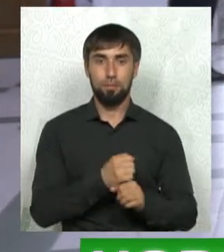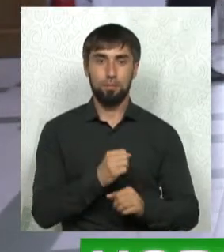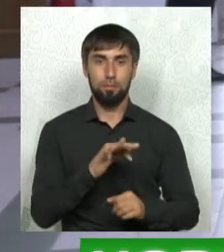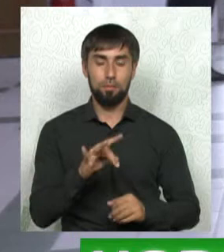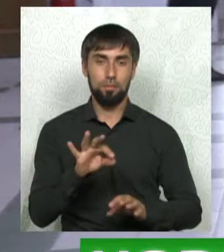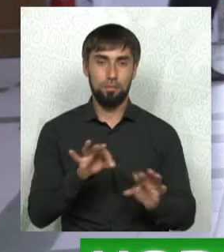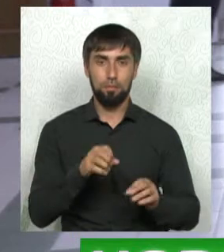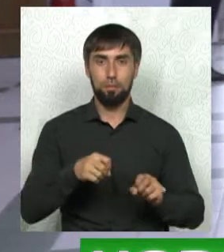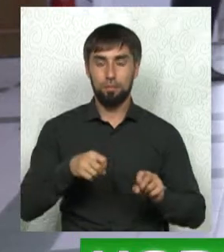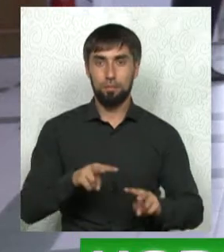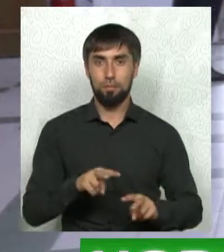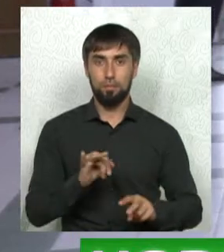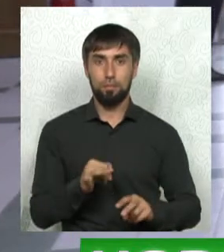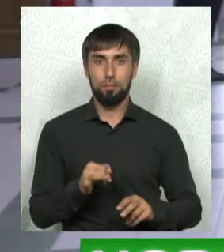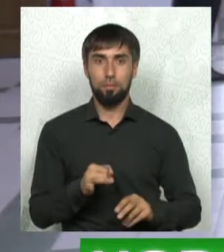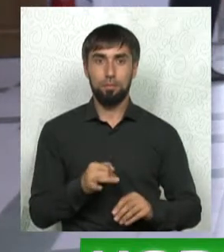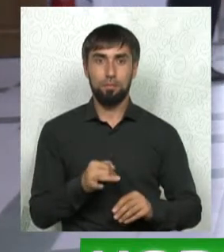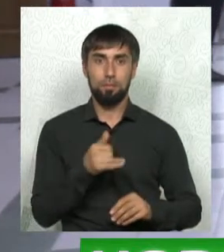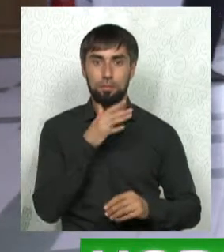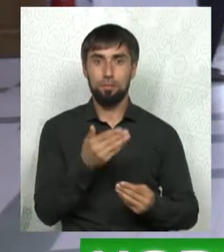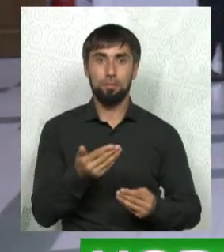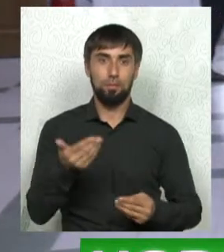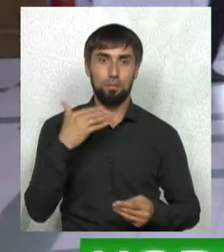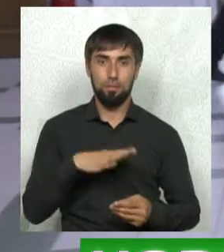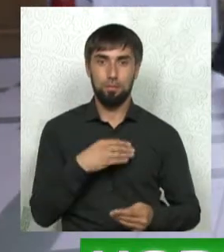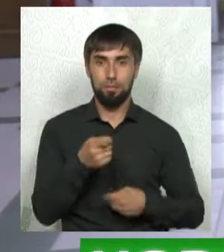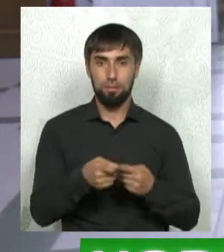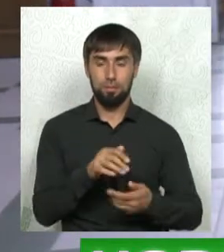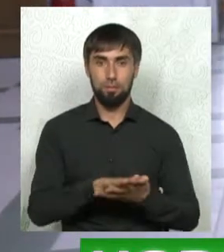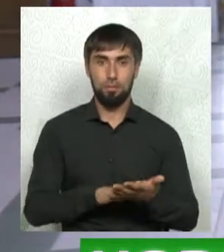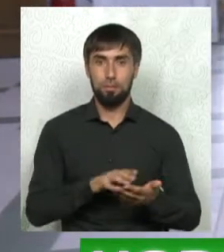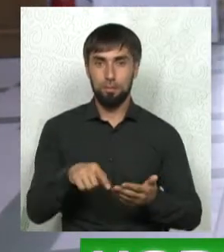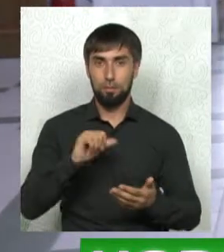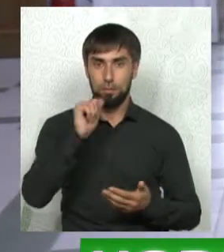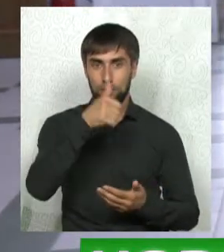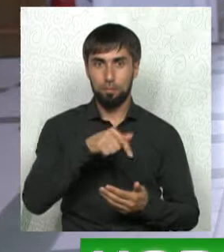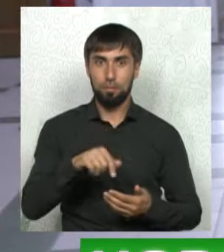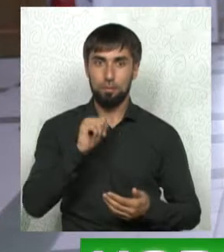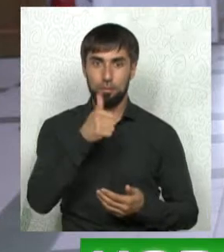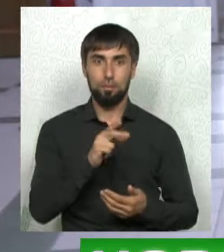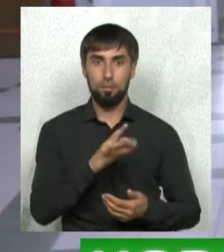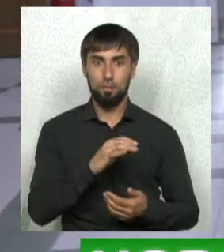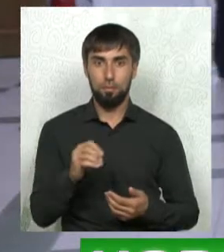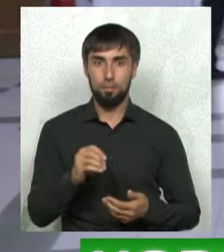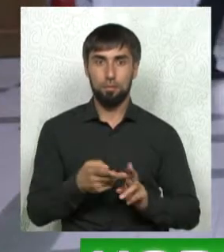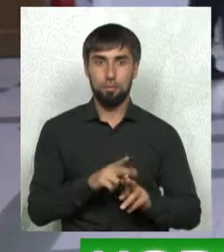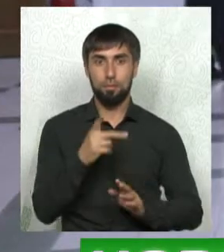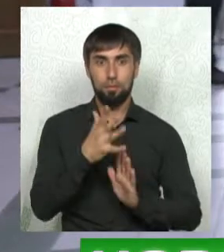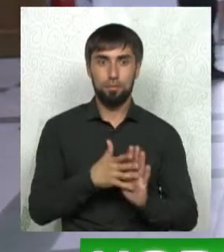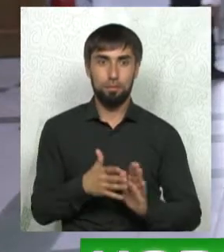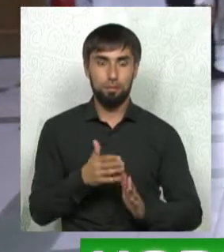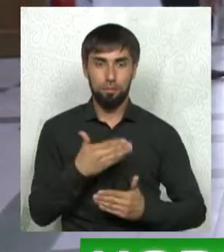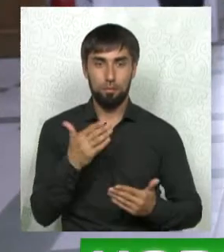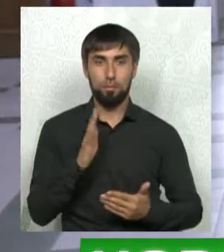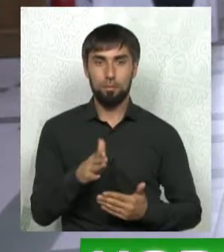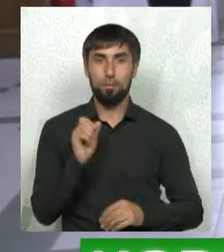выборе специальности из тех, на которые он ранее подавал заявление. В этом году, с этого года, к сожалению, этого понятия нет.